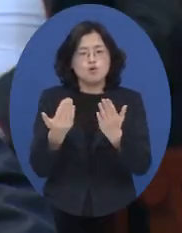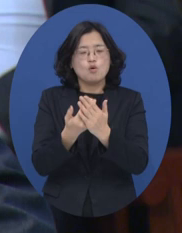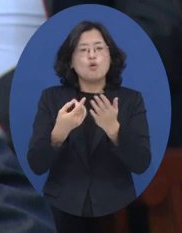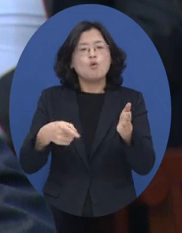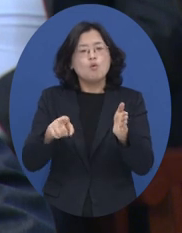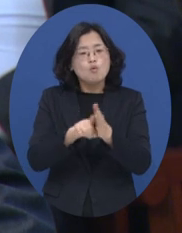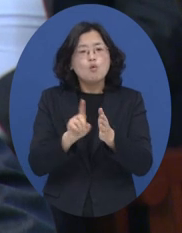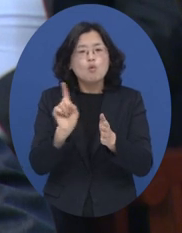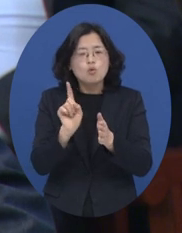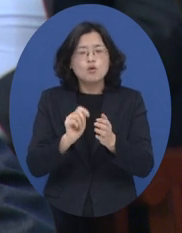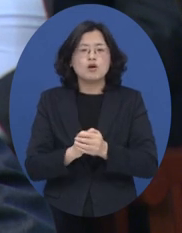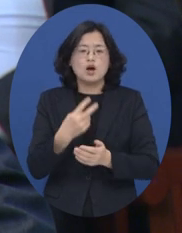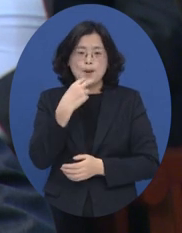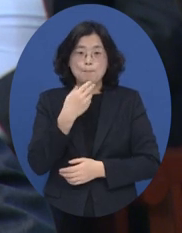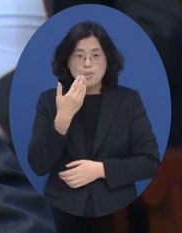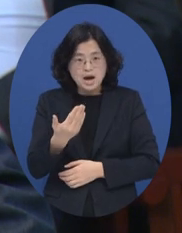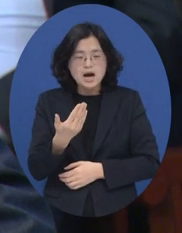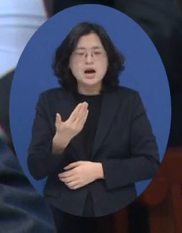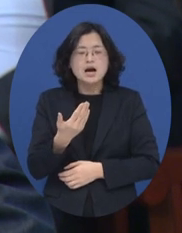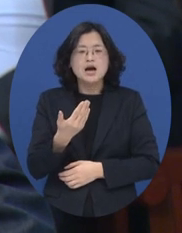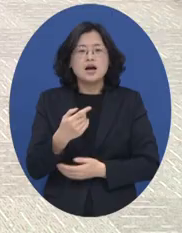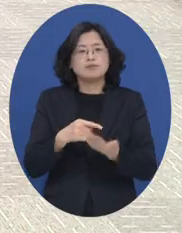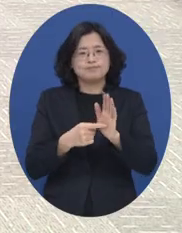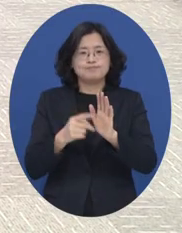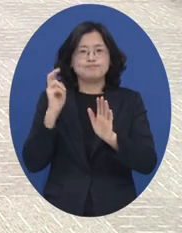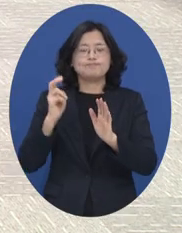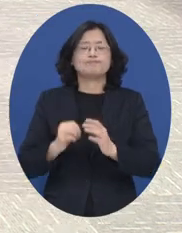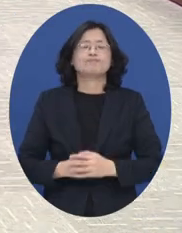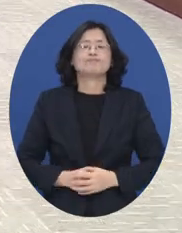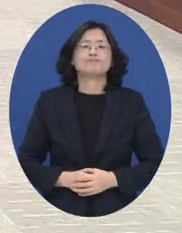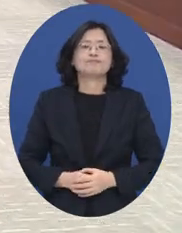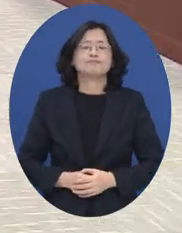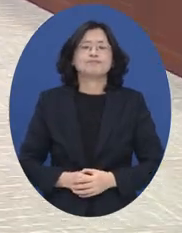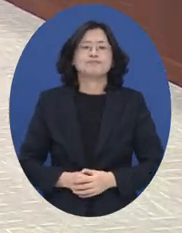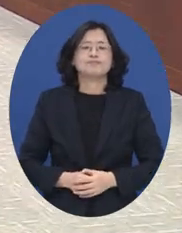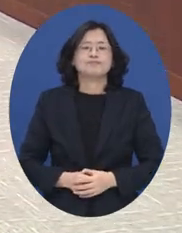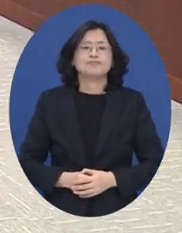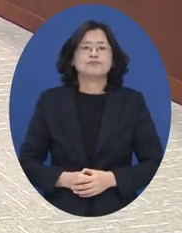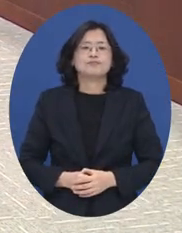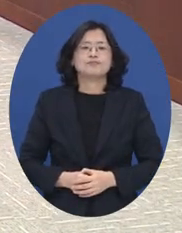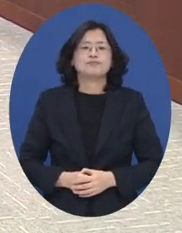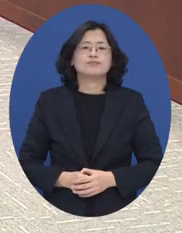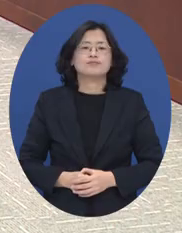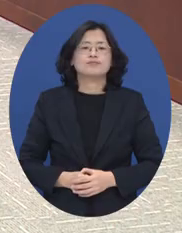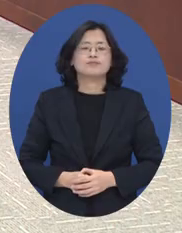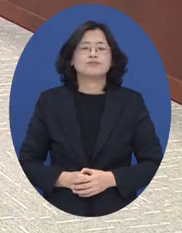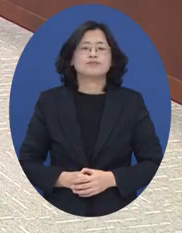토끼를 모두 잡을 수 있을 것으로 보입니다. 경기 GTV 구영슬입니다.